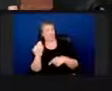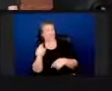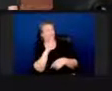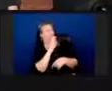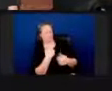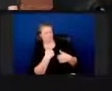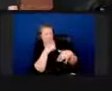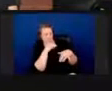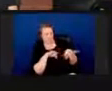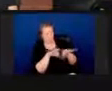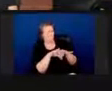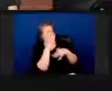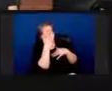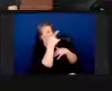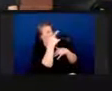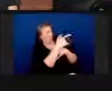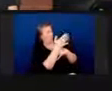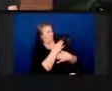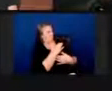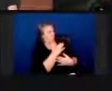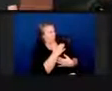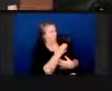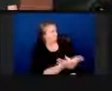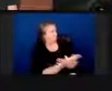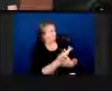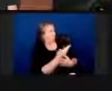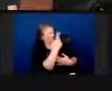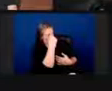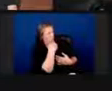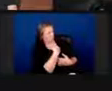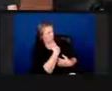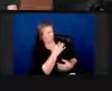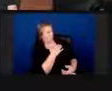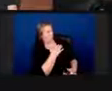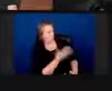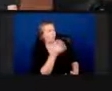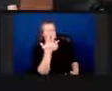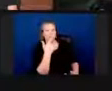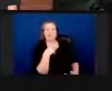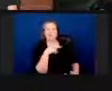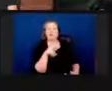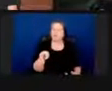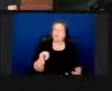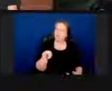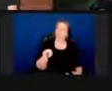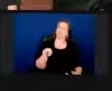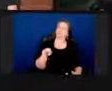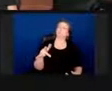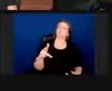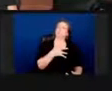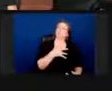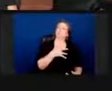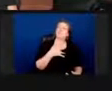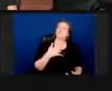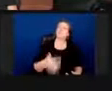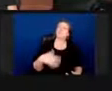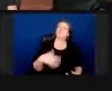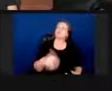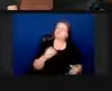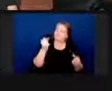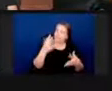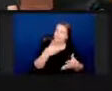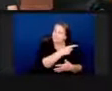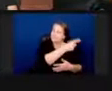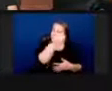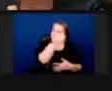سؤالي، لماذا أنت تستثمر في هذه المدرسة؟ لماذا تختارنا نحن لنعمل؟ وبالتالي هذا الذي يدفعني